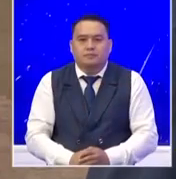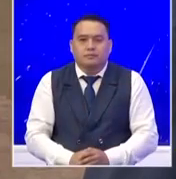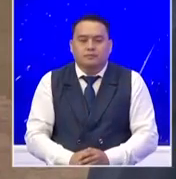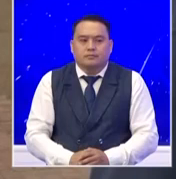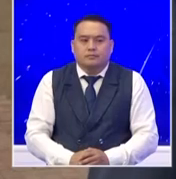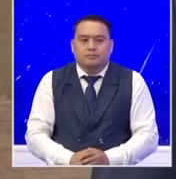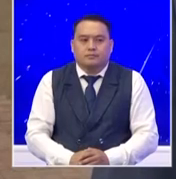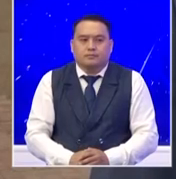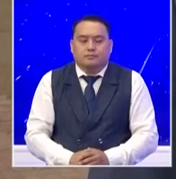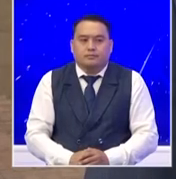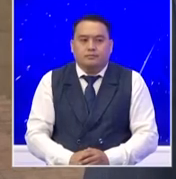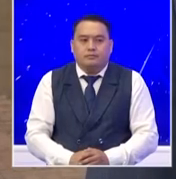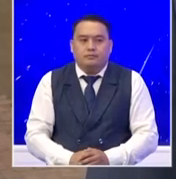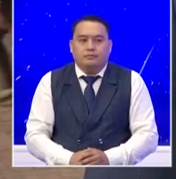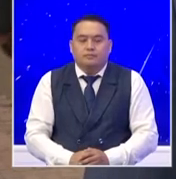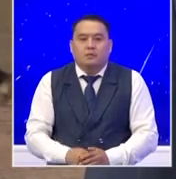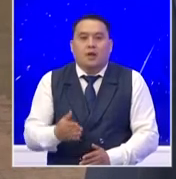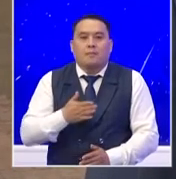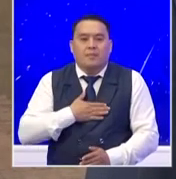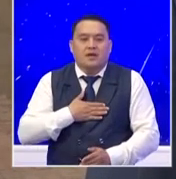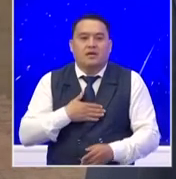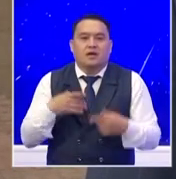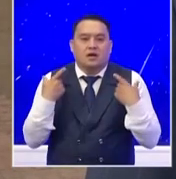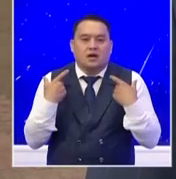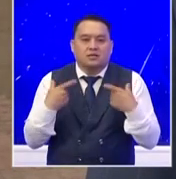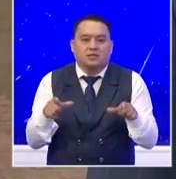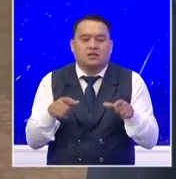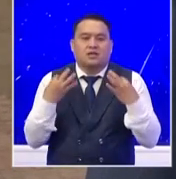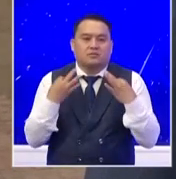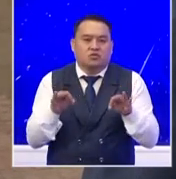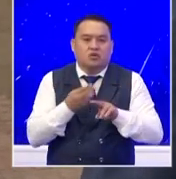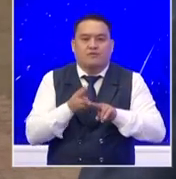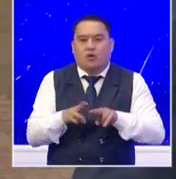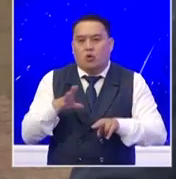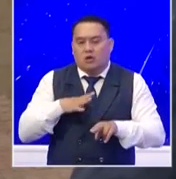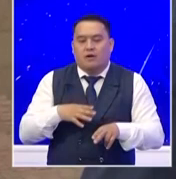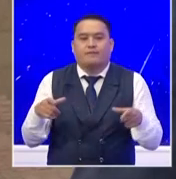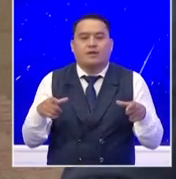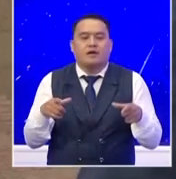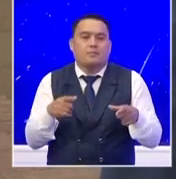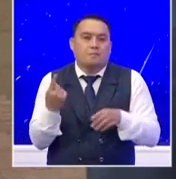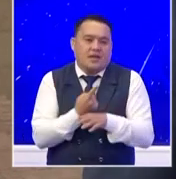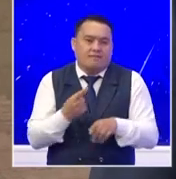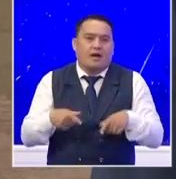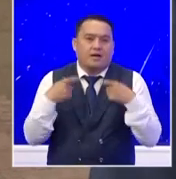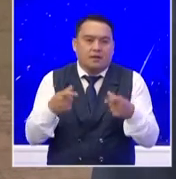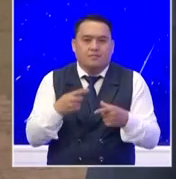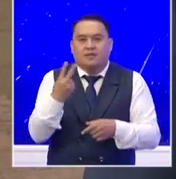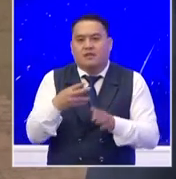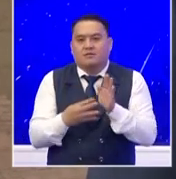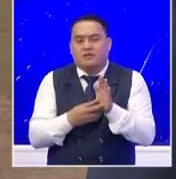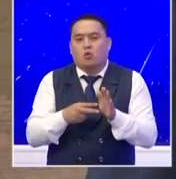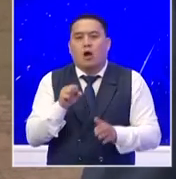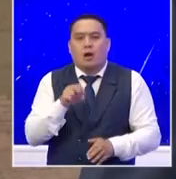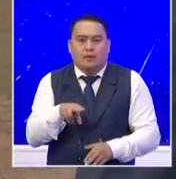Мы переходим к второму этапу послабления карантинных мер. Теперь вот первый этап был 28